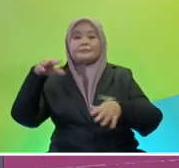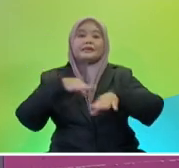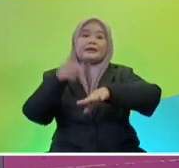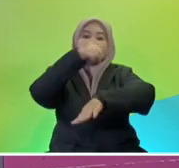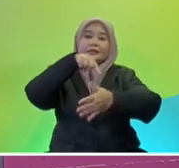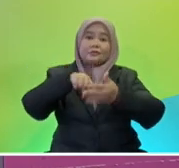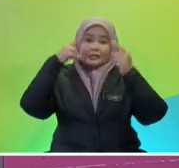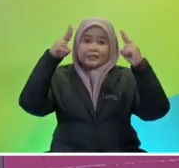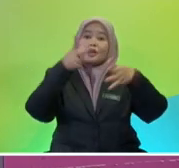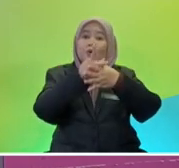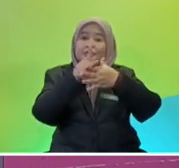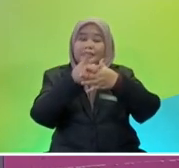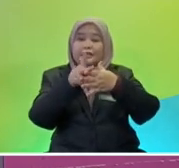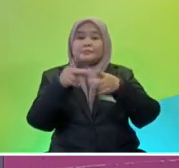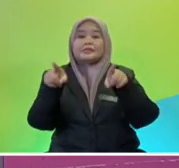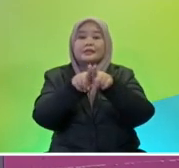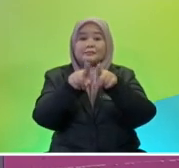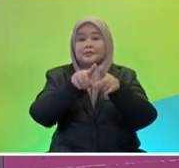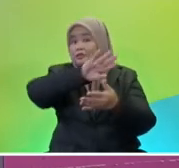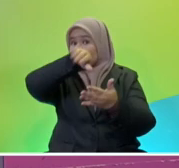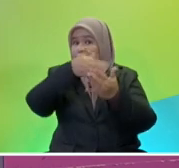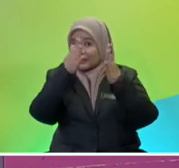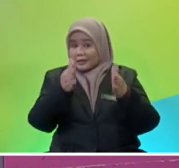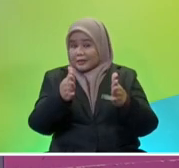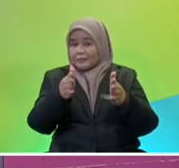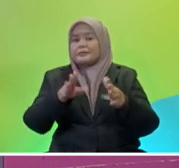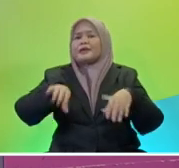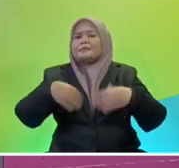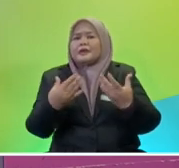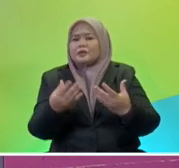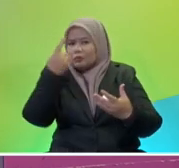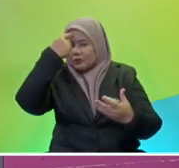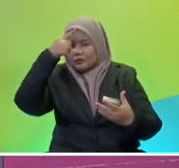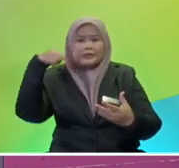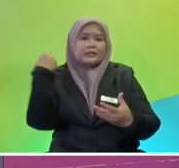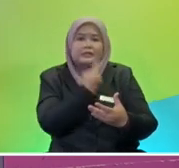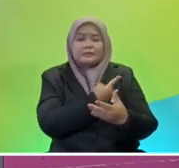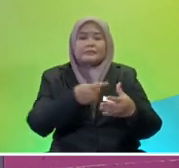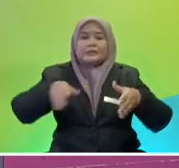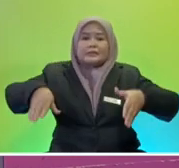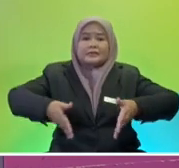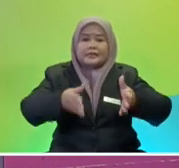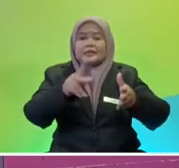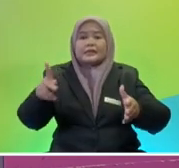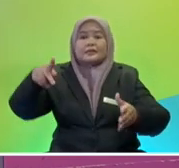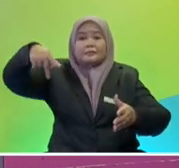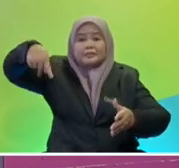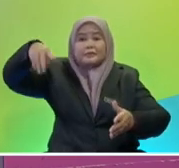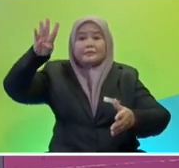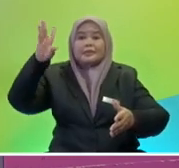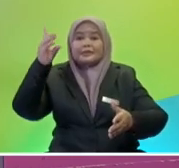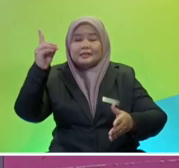Ustadzah akan kongsitkan bersama penonton-penonton di luar sana bagaimana untuk kita melaksanakan pencak Siran bilik